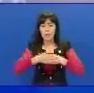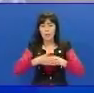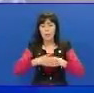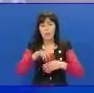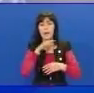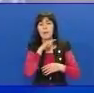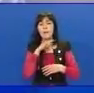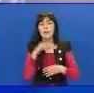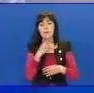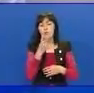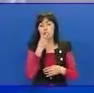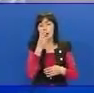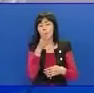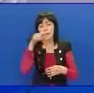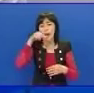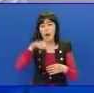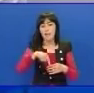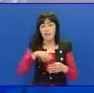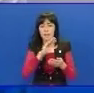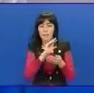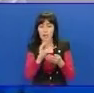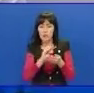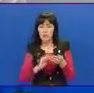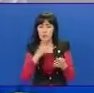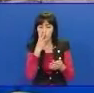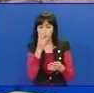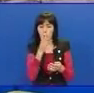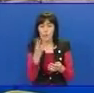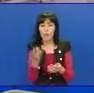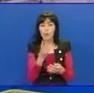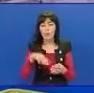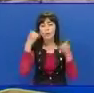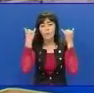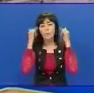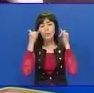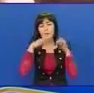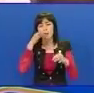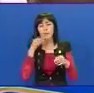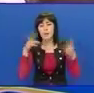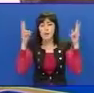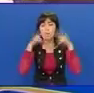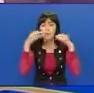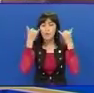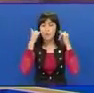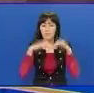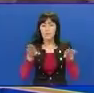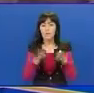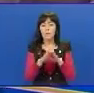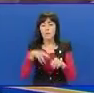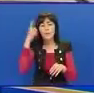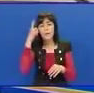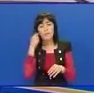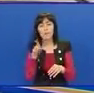еттің үстінен қараған кезімізде астындағы жазуы көрінетіндей дәрежеде болу керек. Төрт түлікті тәжірибе жүзінде зерттеп, ірі қара малды бекемдеу құрылғысын меңгерген